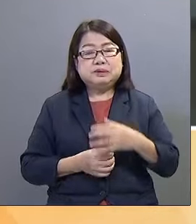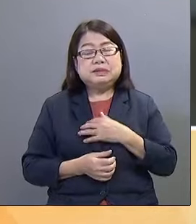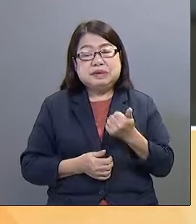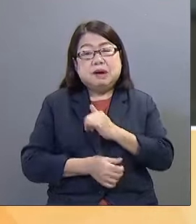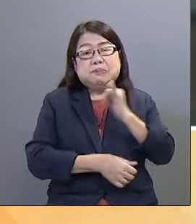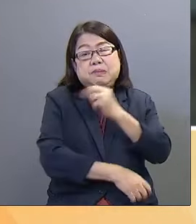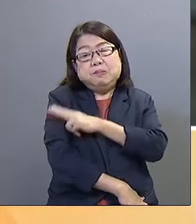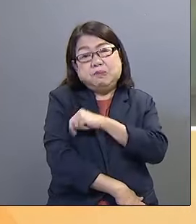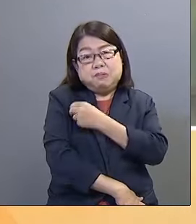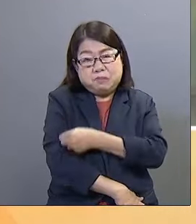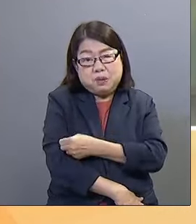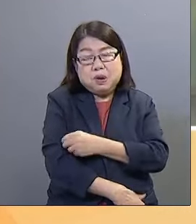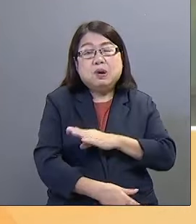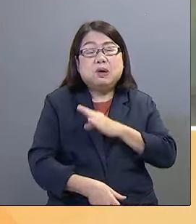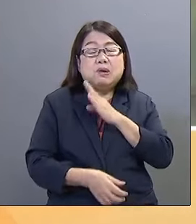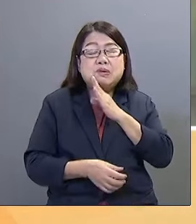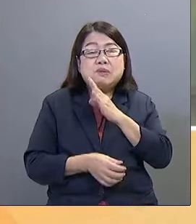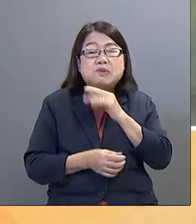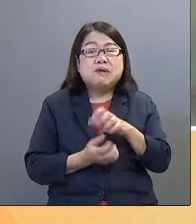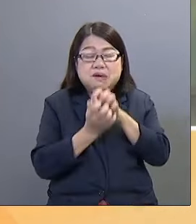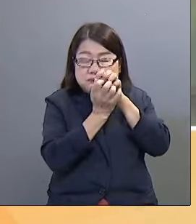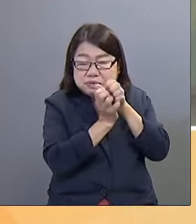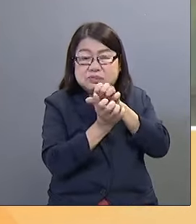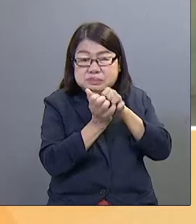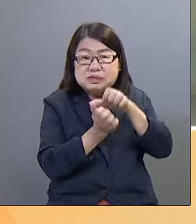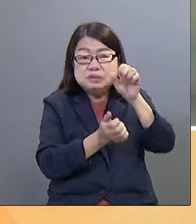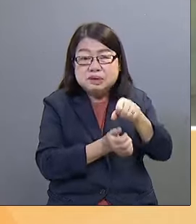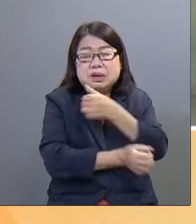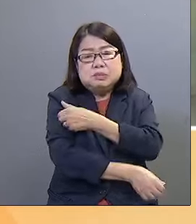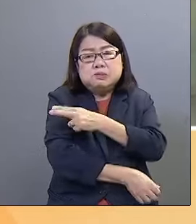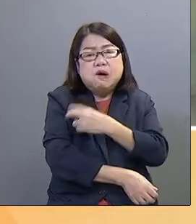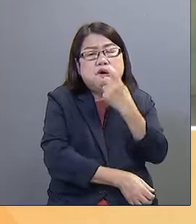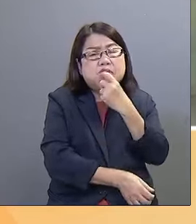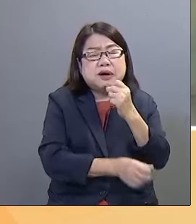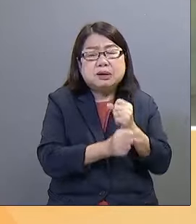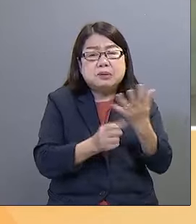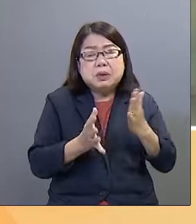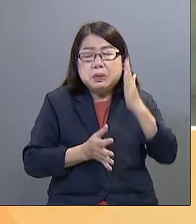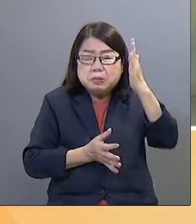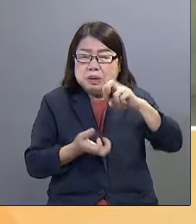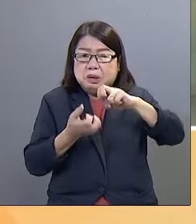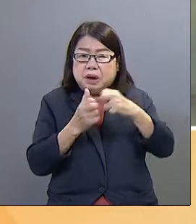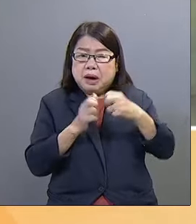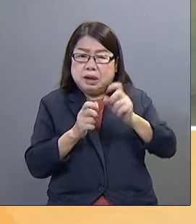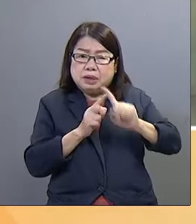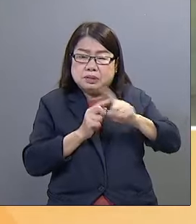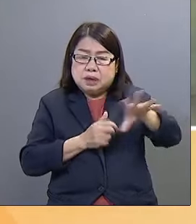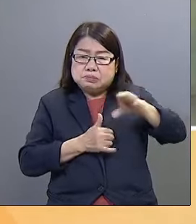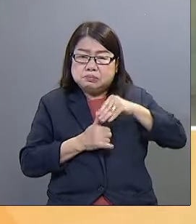รัษาการเป็ภาวะนอนกดฟันแบบนี้อาจารยหมอ มนจะมันจะมีความเสียง cran is psychologicalมีความเสียัเป็นภาวะแซกซ้อนอย่างอื่นด้วยมั้ยคะงเกิด พระวันแสกซ้อย่อนด้วยไหมคะ